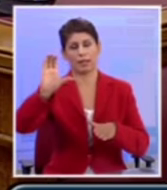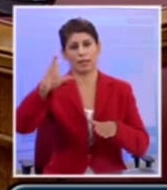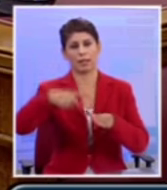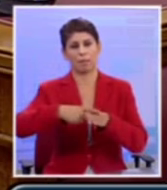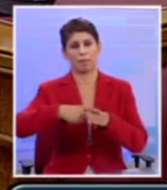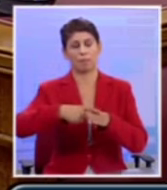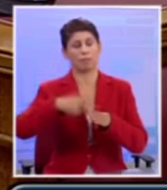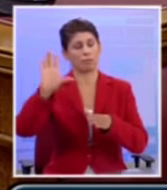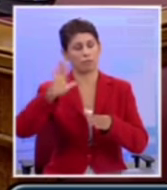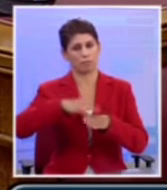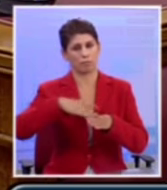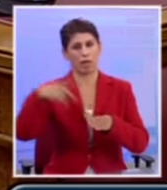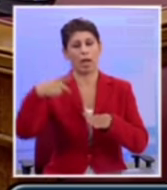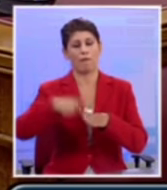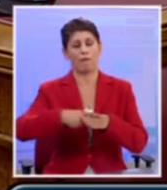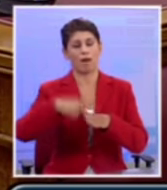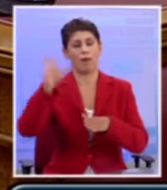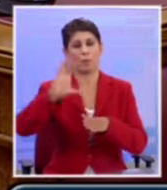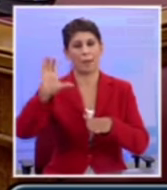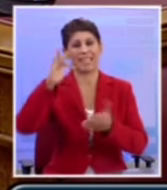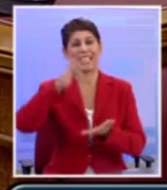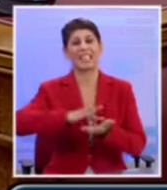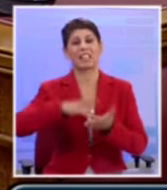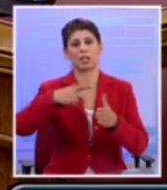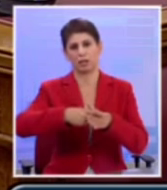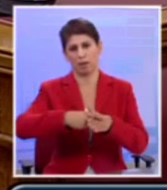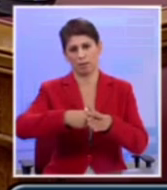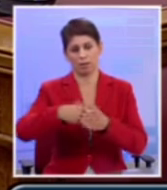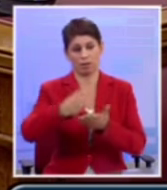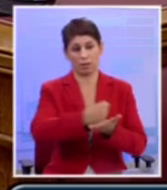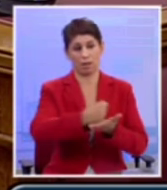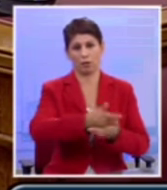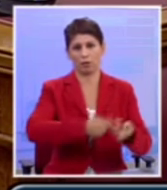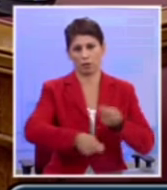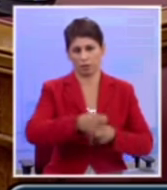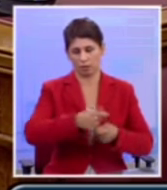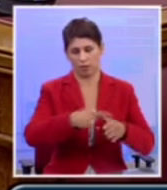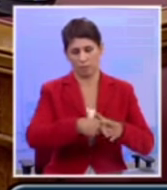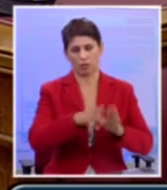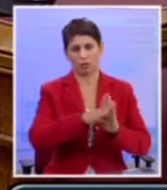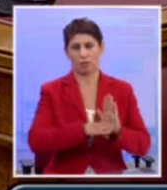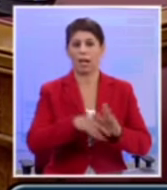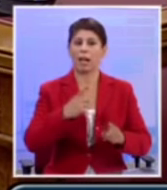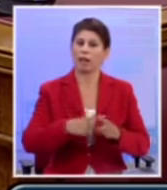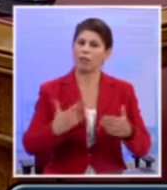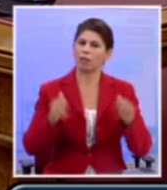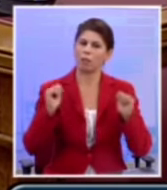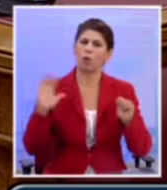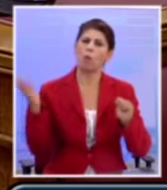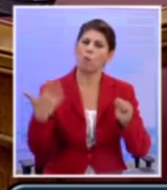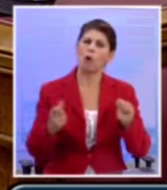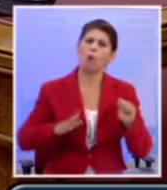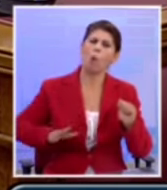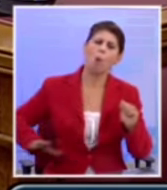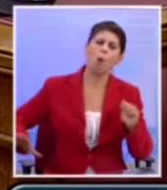Επενδύσεων. Από την Ευρωπαϊκή Κεντρική Τράπεζα. Εάν έχει προνόμια, η Ελλάδα έχει τα προνόμια που έχουν όλες οι άλλες χώρες.